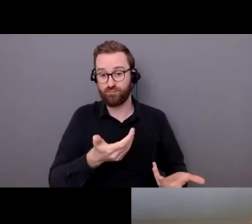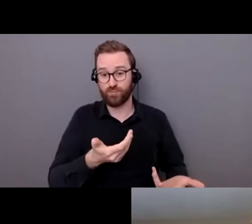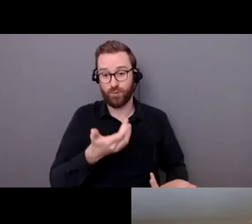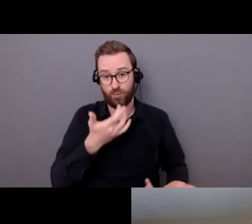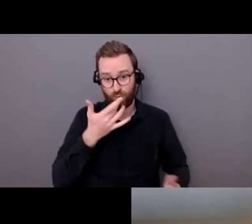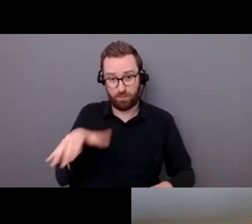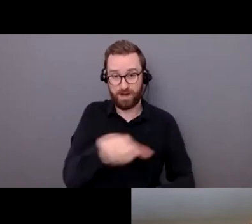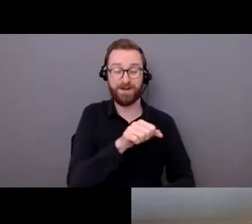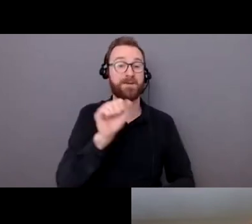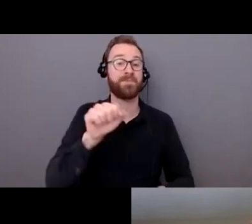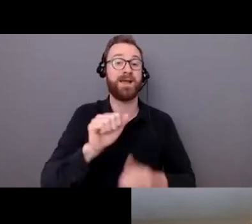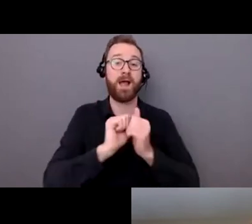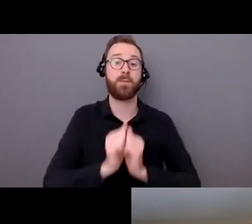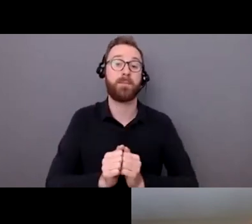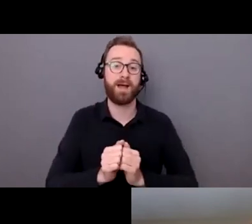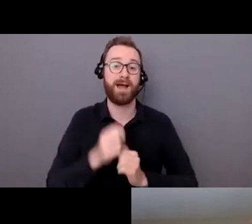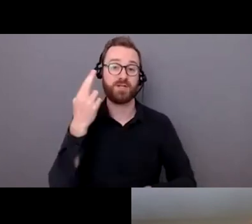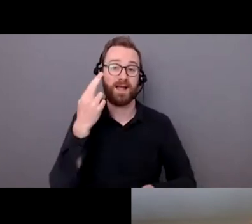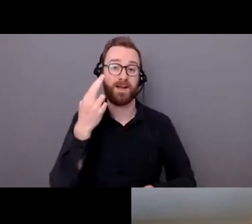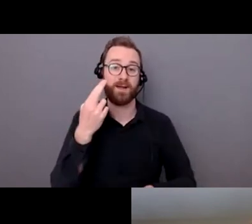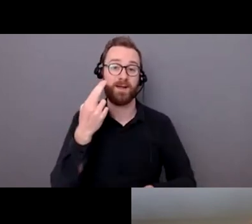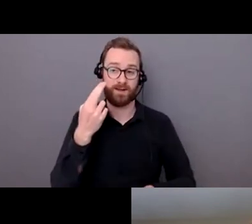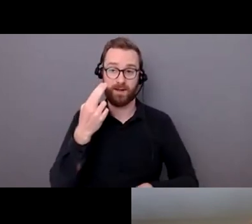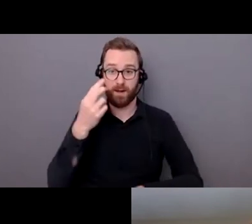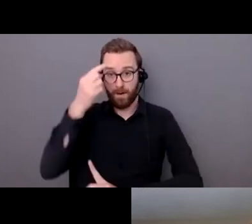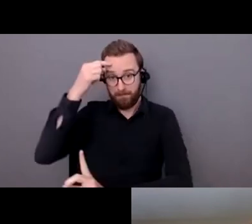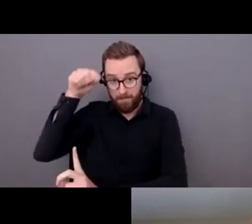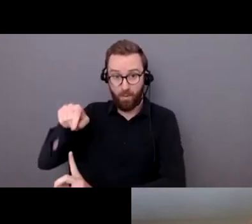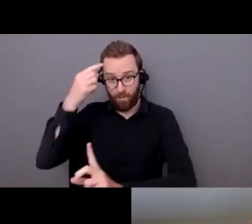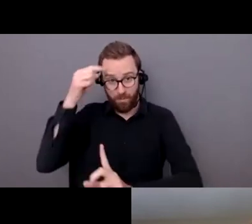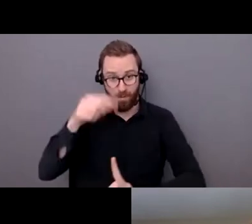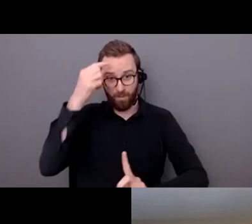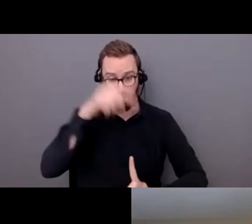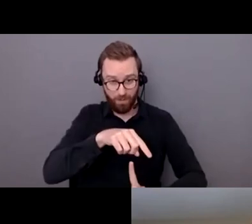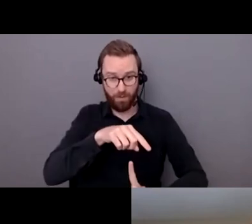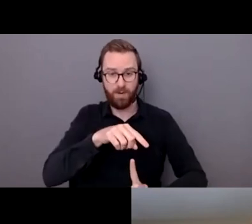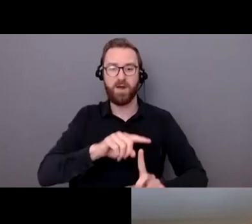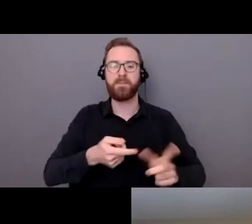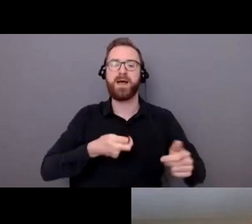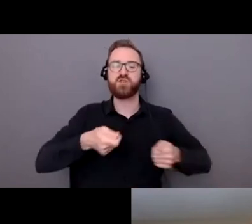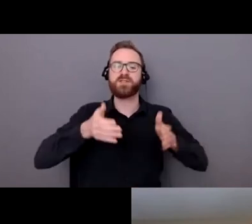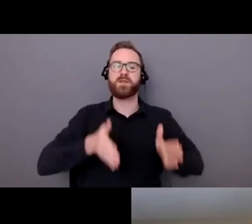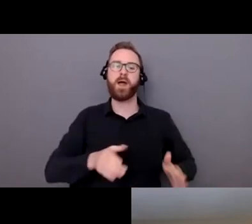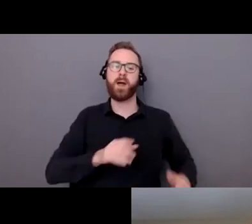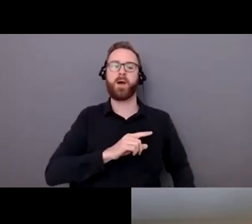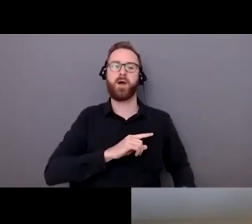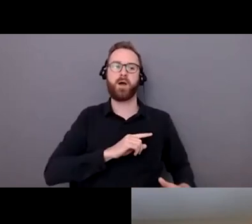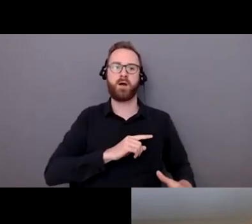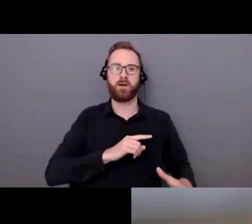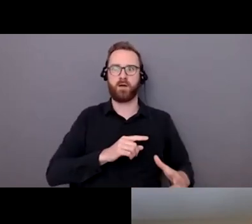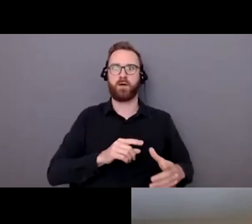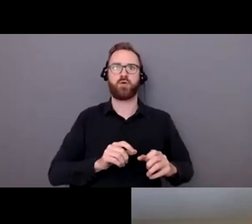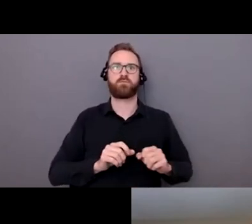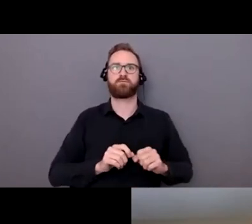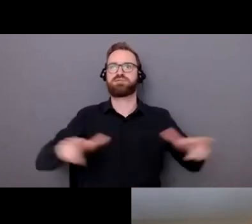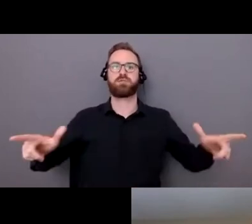de l'accommodement raisonnable, c'est-à-dire que c'est du un pour un, mais souvent, le gestionnaire ou la gestionnaire va avoir peur de l'effet boule de neige. Mais si j'ouvre la porte à